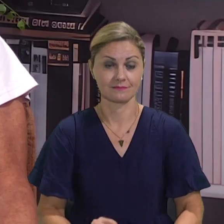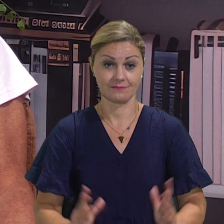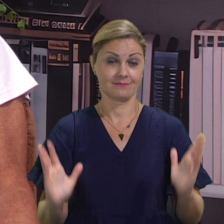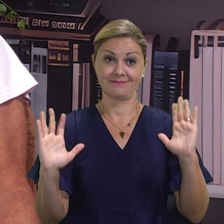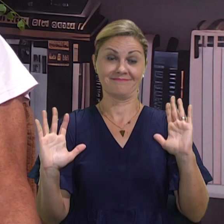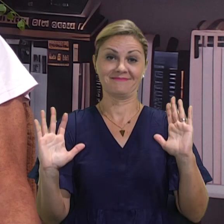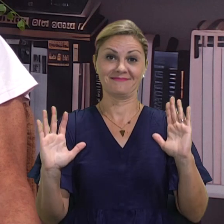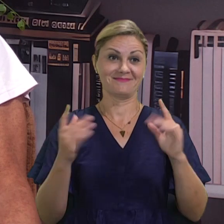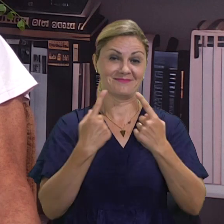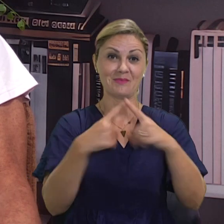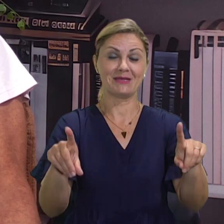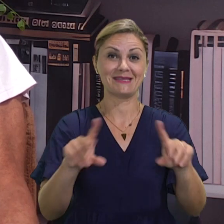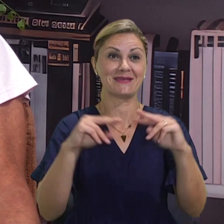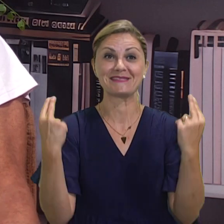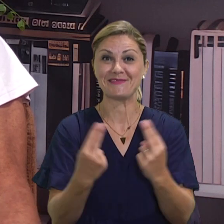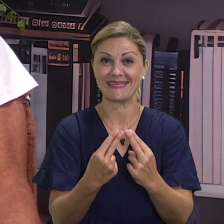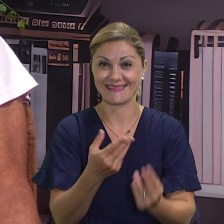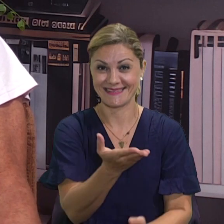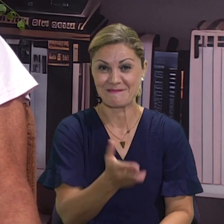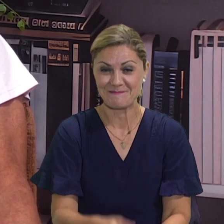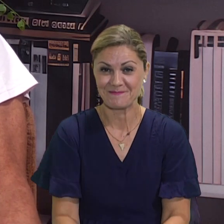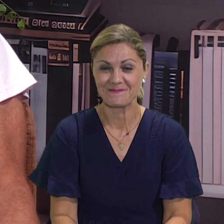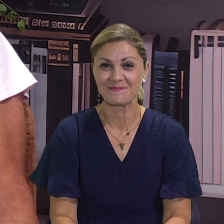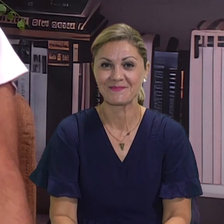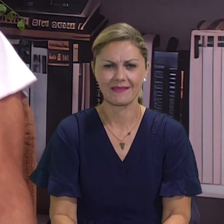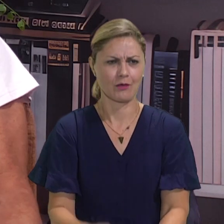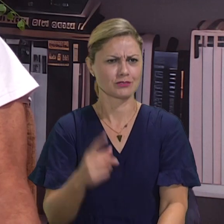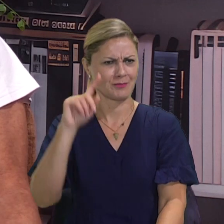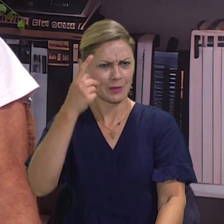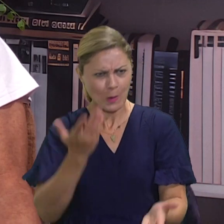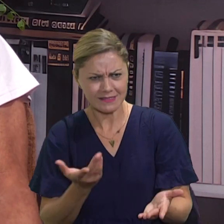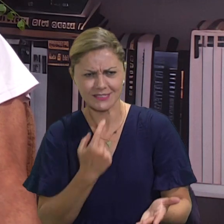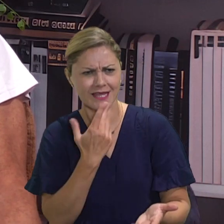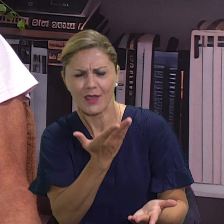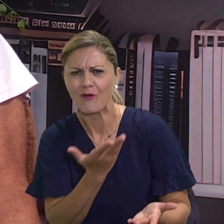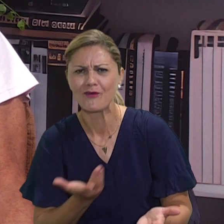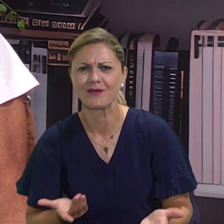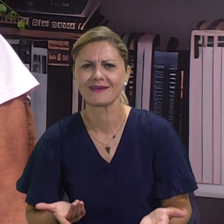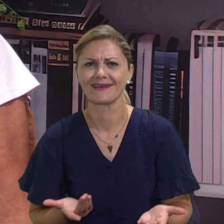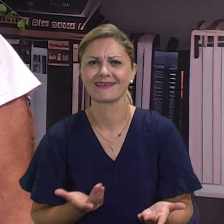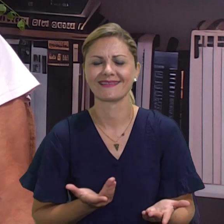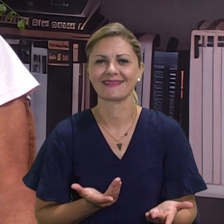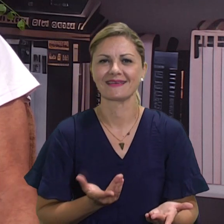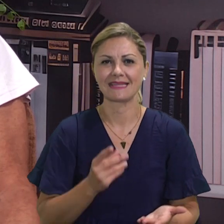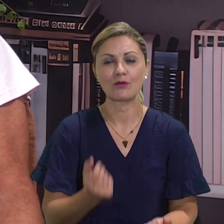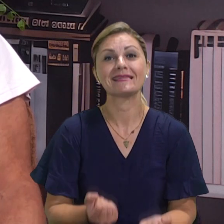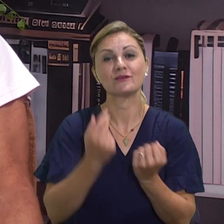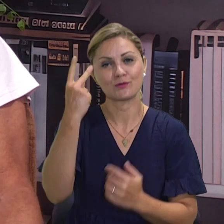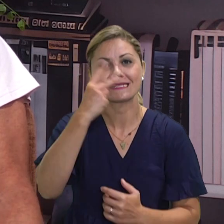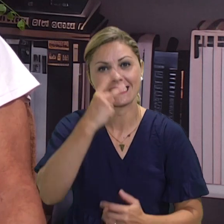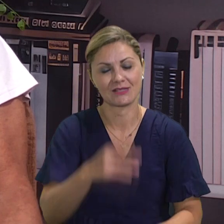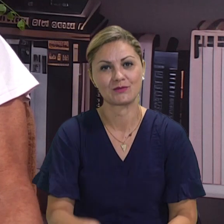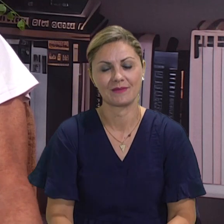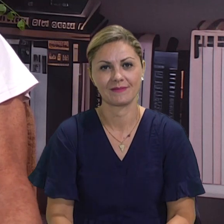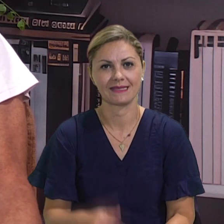Oni sami sebe, sami jedni drugi ne mogu razumjeti. Tako da tu ima, pa da ti govori španjolski ili svahili